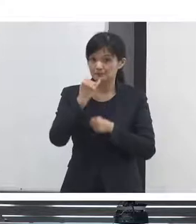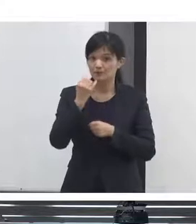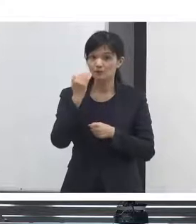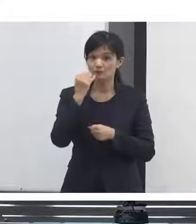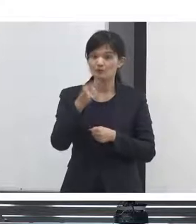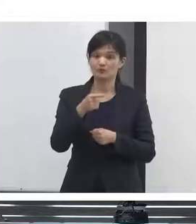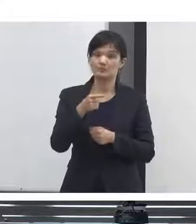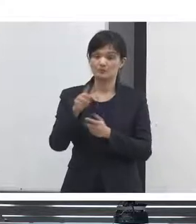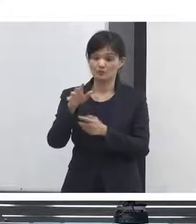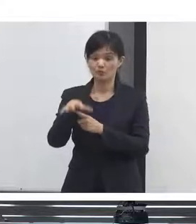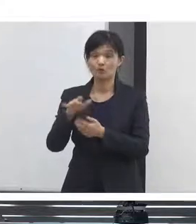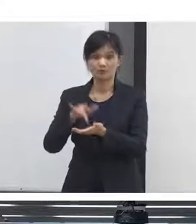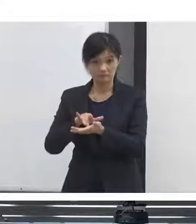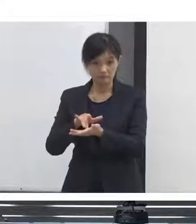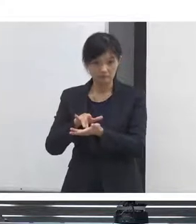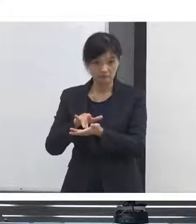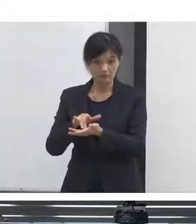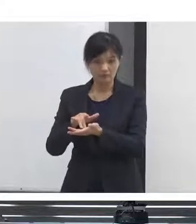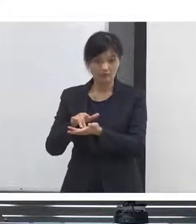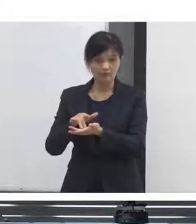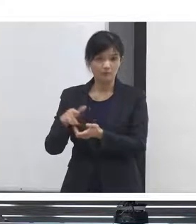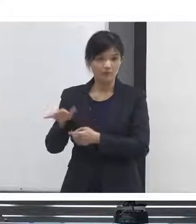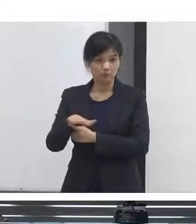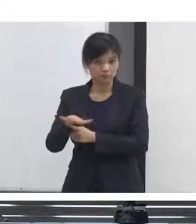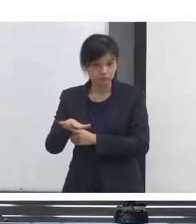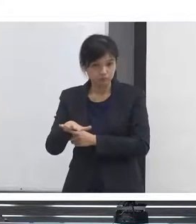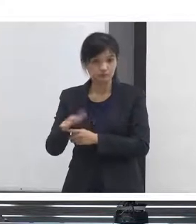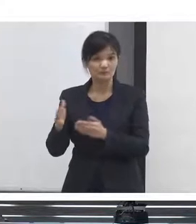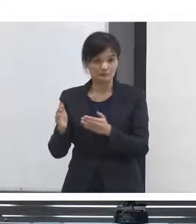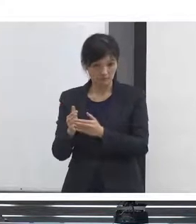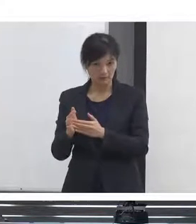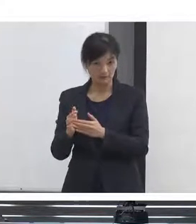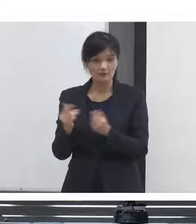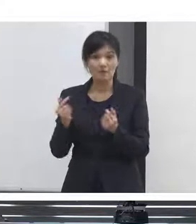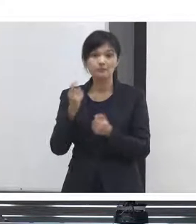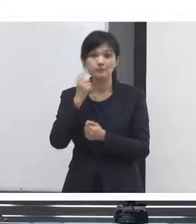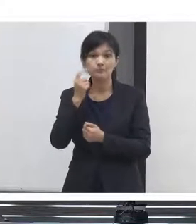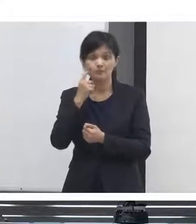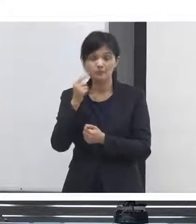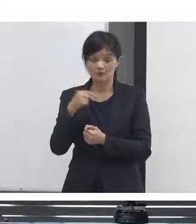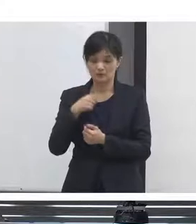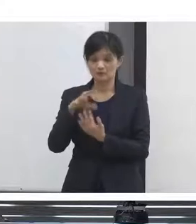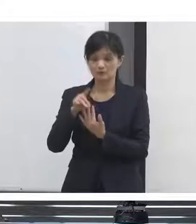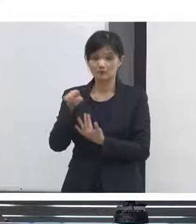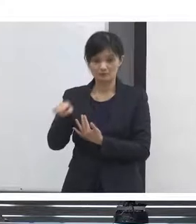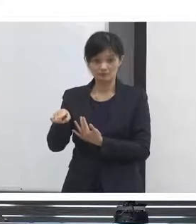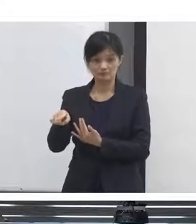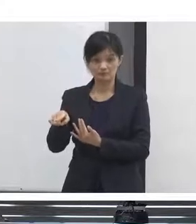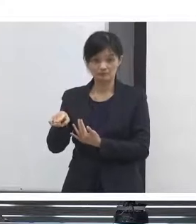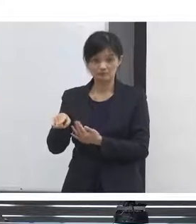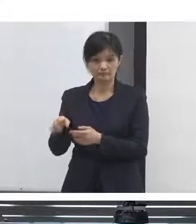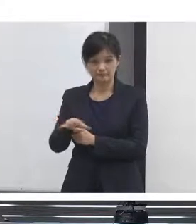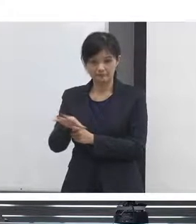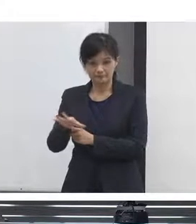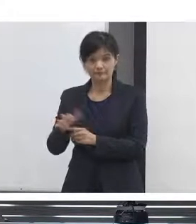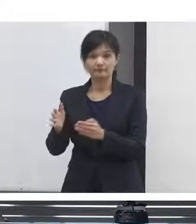农药，比如说以这一个投影片里面的这个陶瓷松特殊灭为主的话，为例的话，各位看